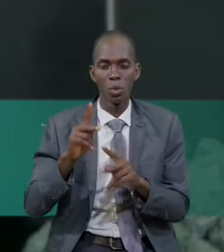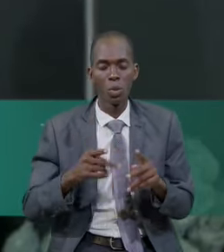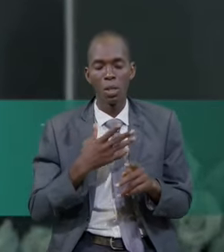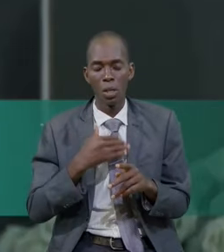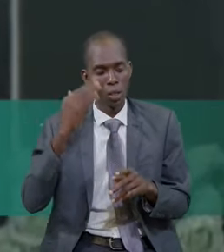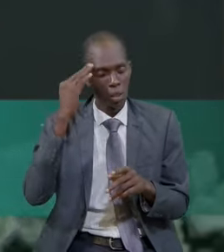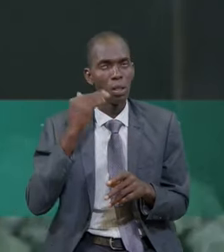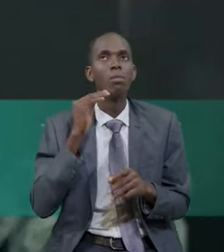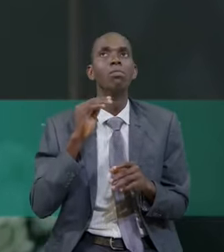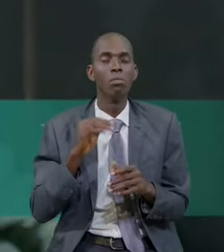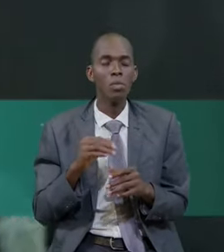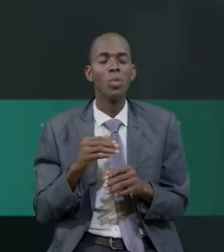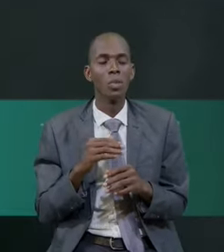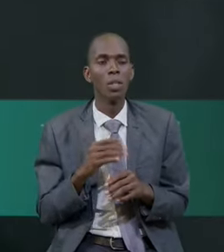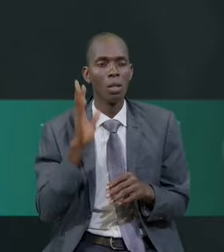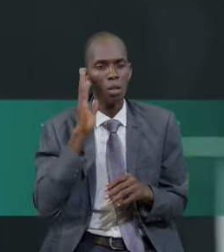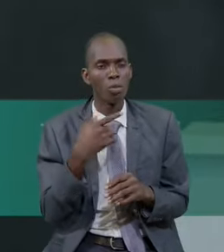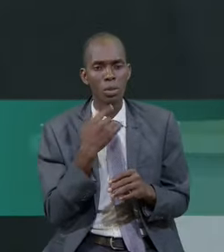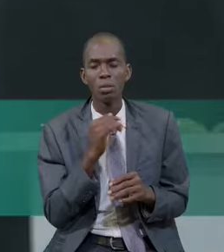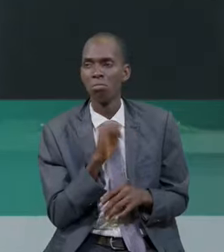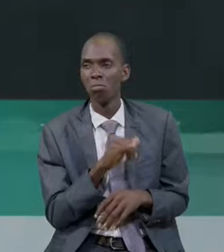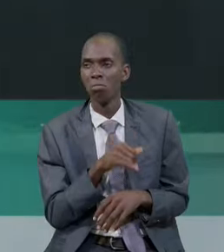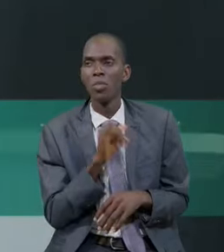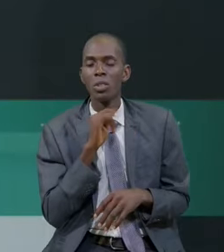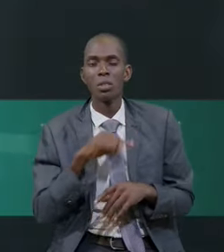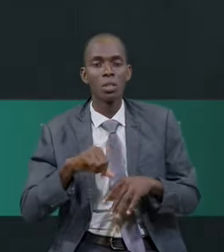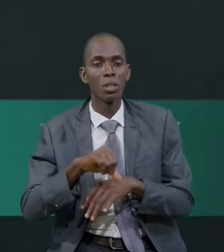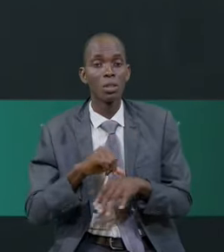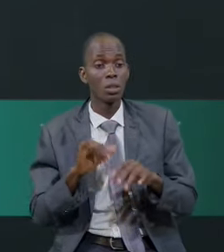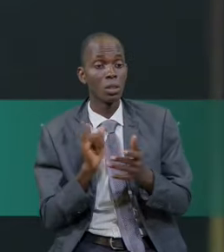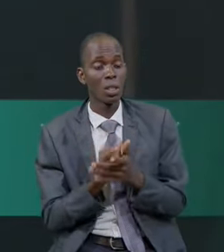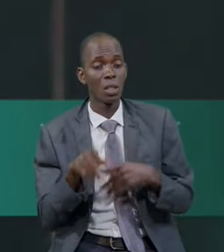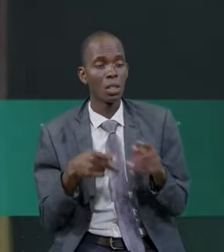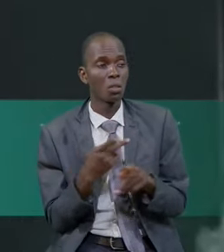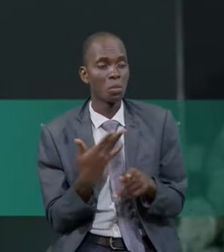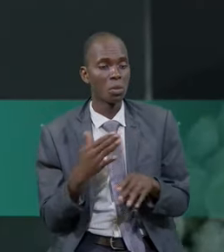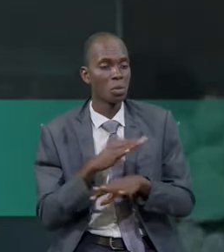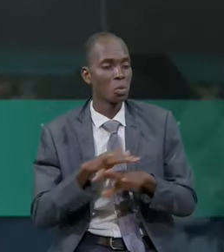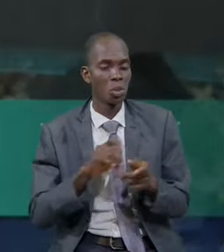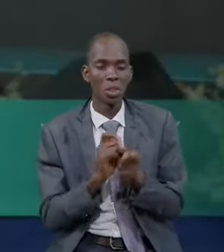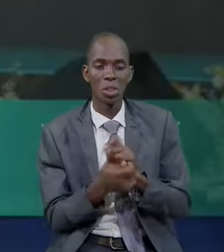et tout le monde va dire, qu'est-ce que le prédicateur fait? Ça ne transforme personne, mais